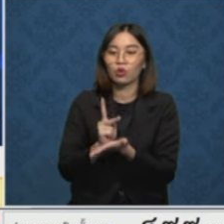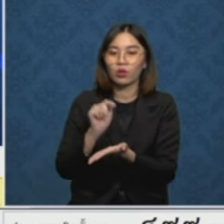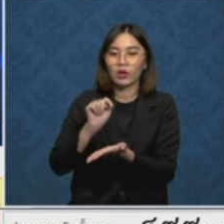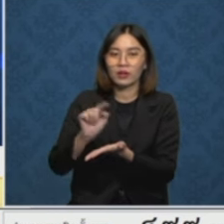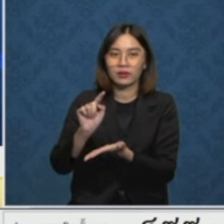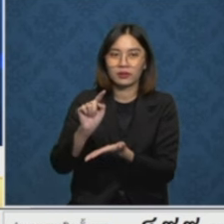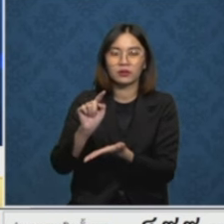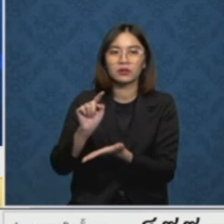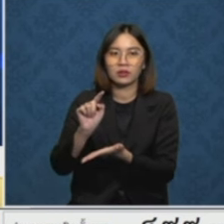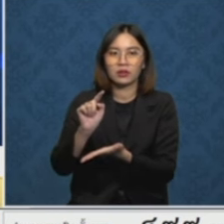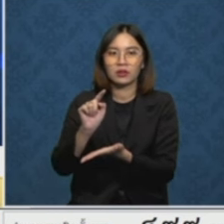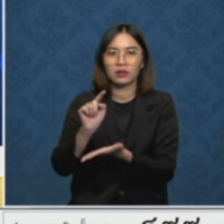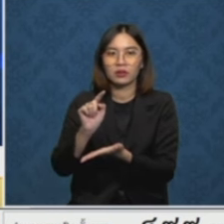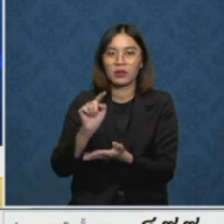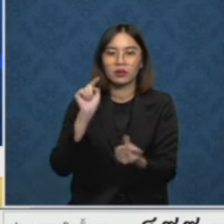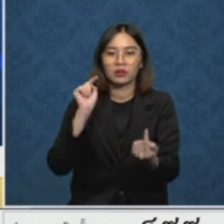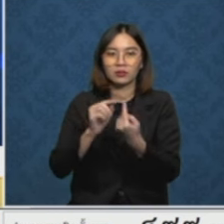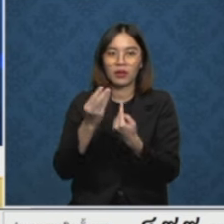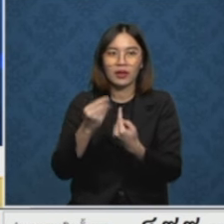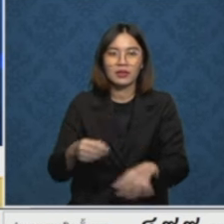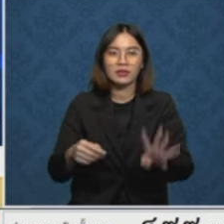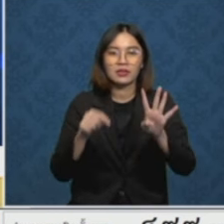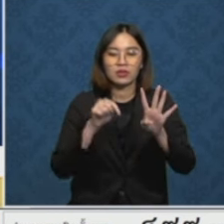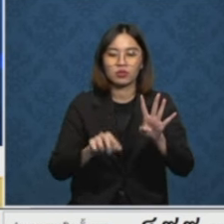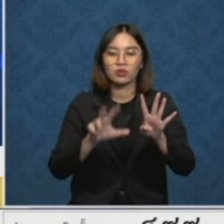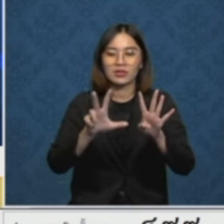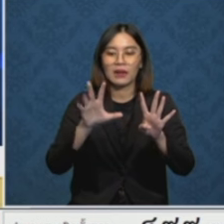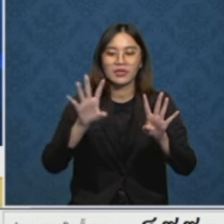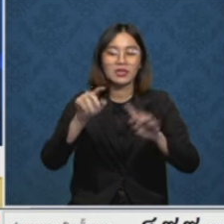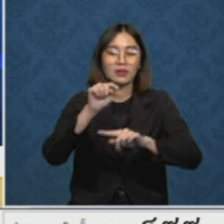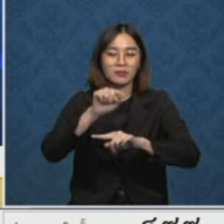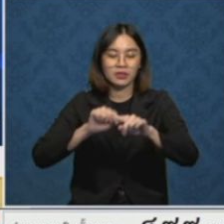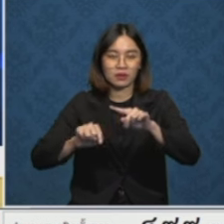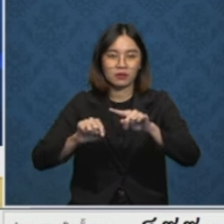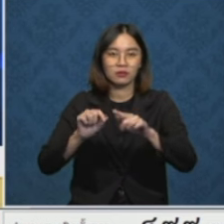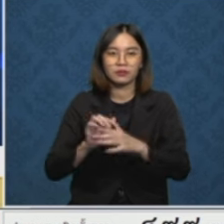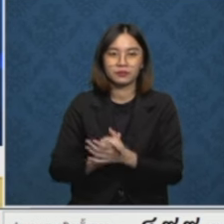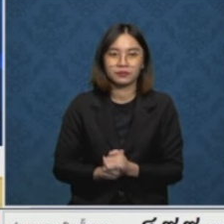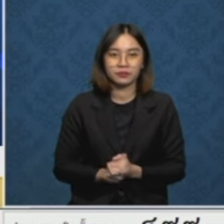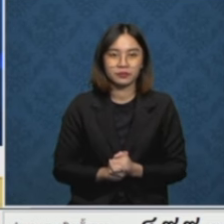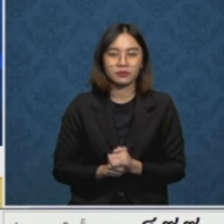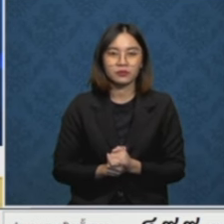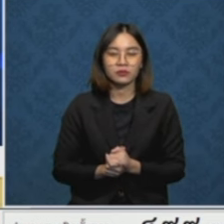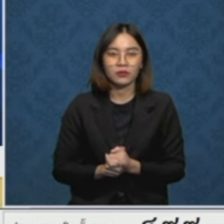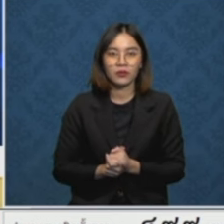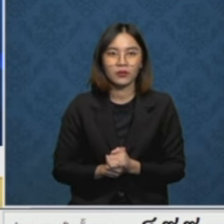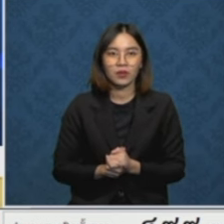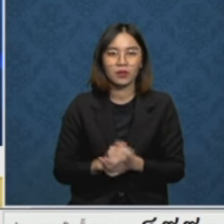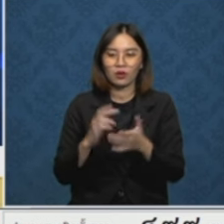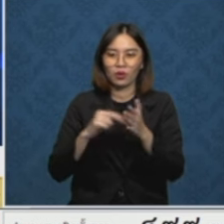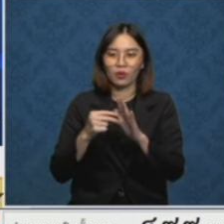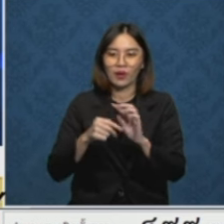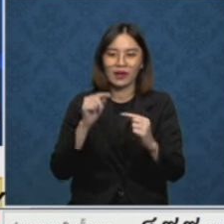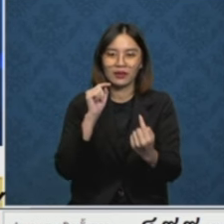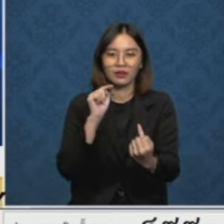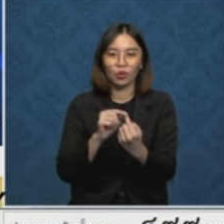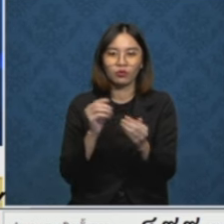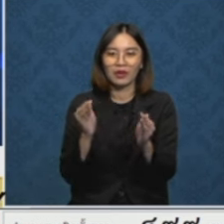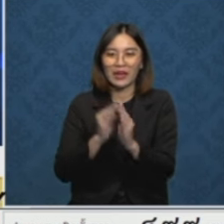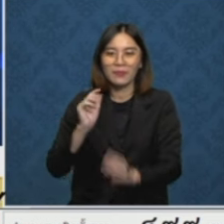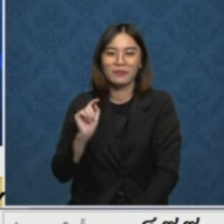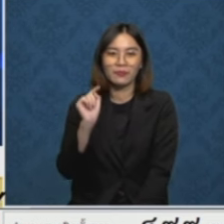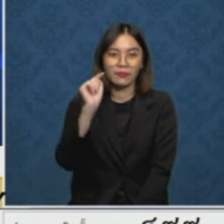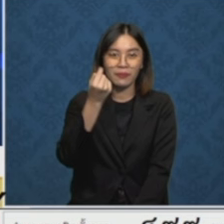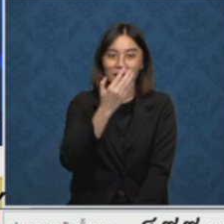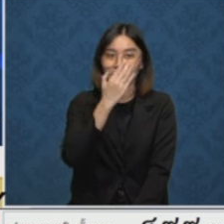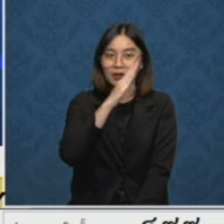เนี่ยสูงถึง 4.34% นะคะซึ่งนี่ก็เป็นการทำสถิติอีกแล้วนะคะถ้า